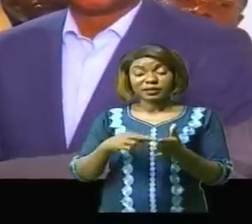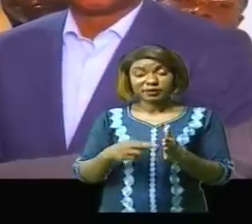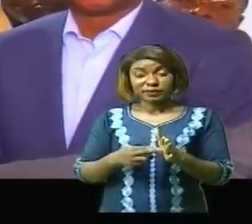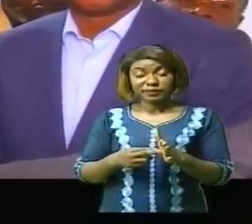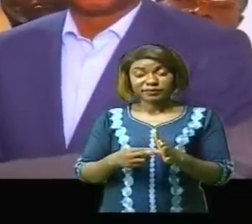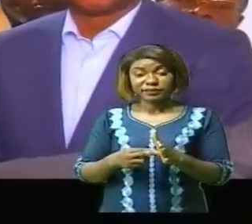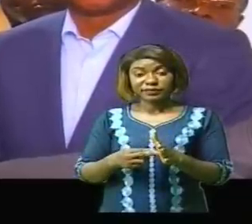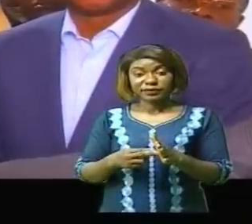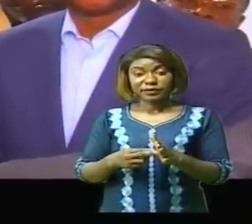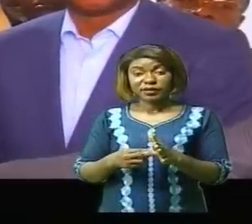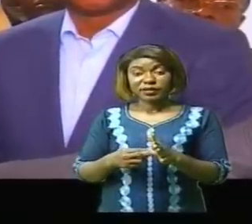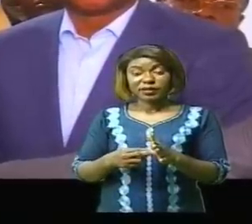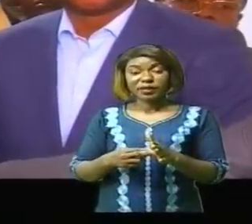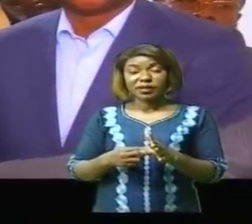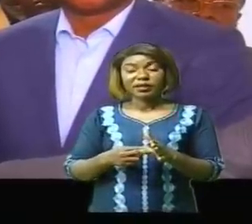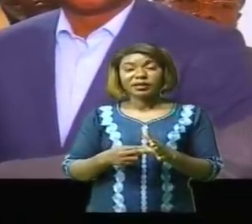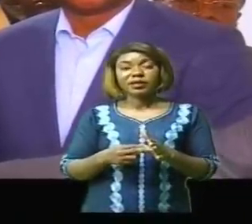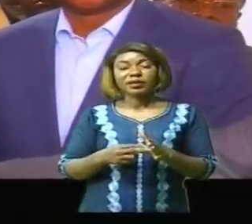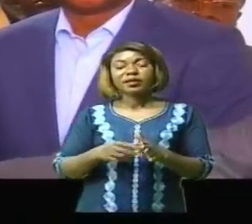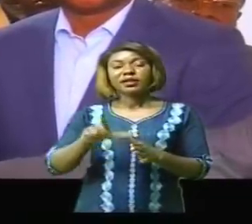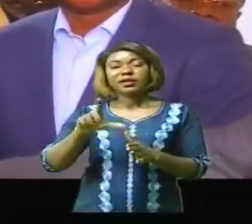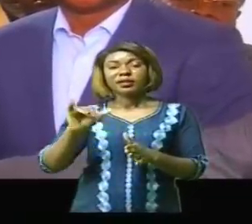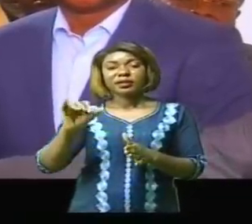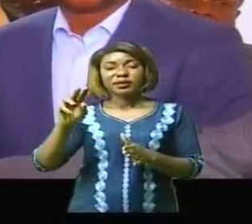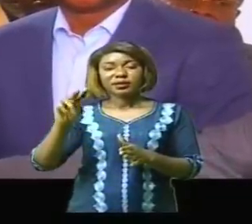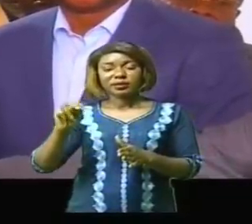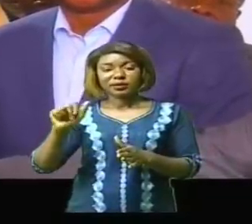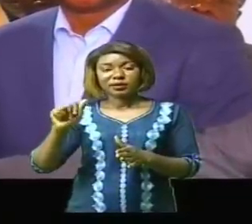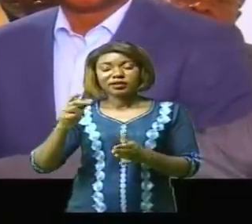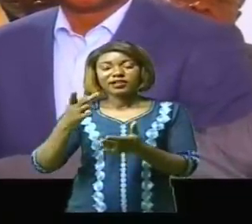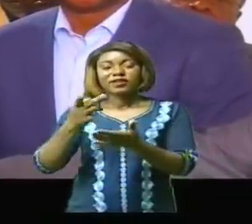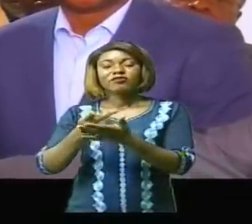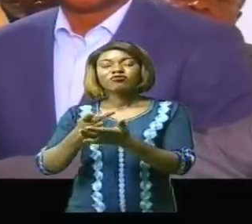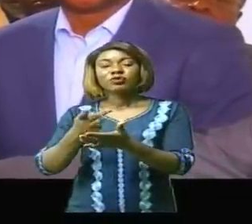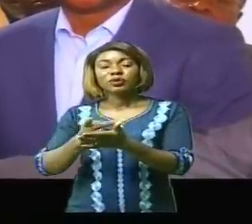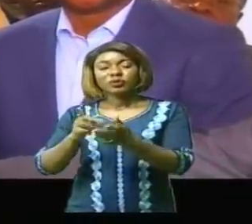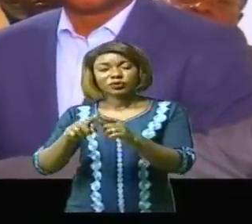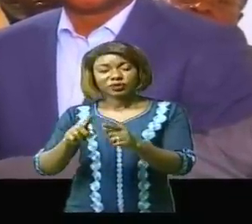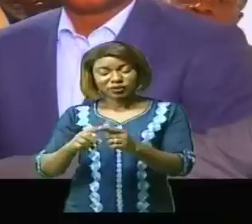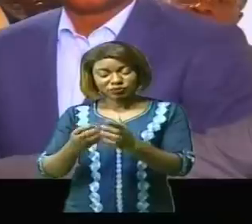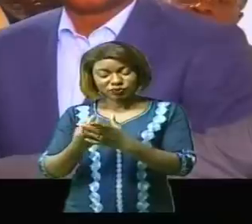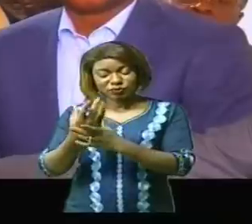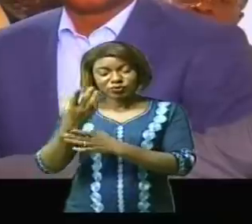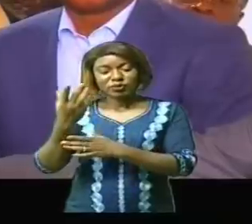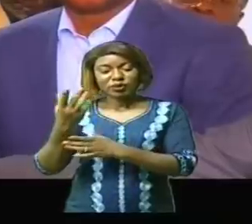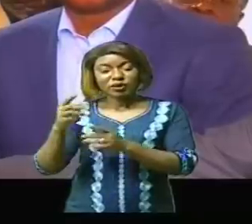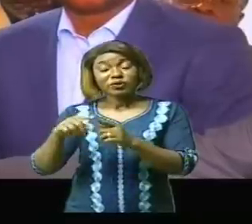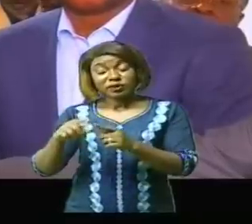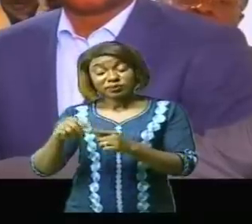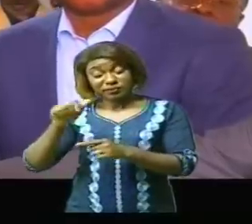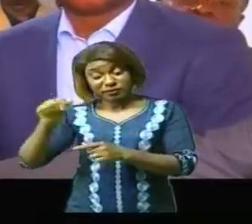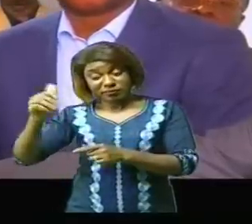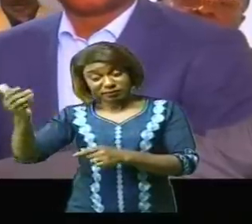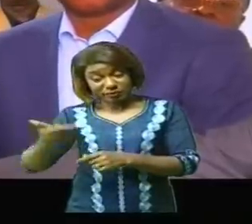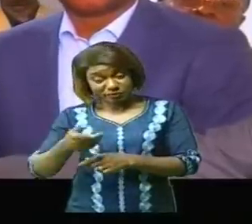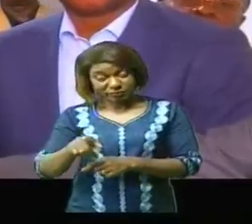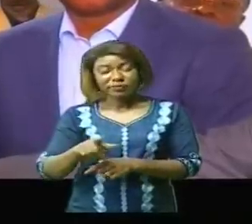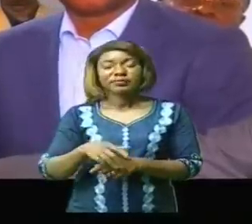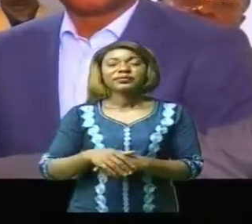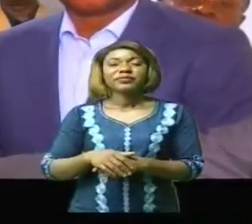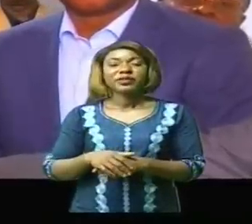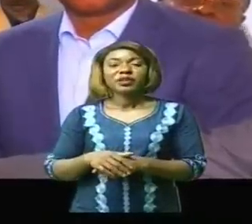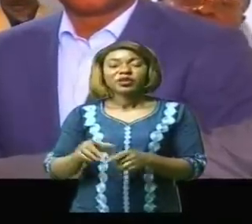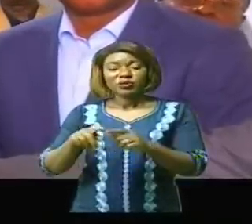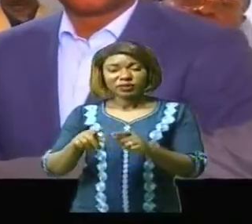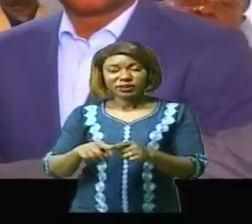c'est-à-dire la LINAFOOT, à travers son président. Il y a les producteurs, n'est-ce pas, Chris Production, et la